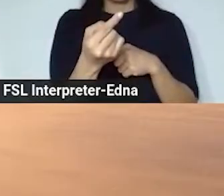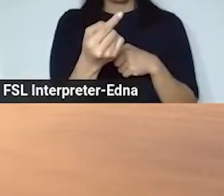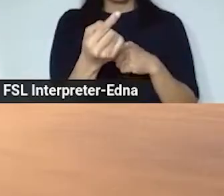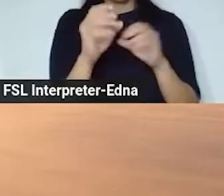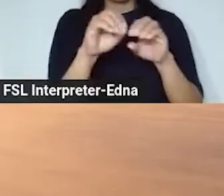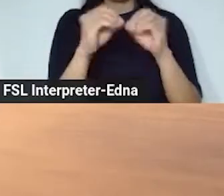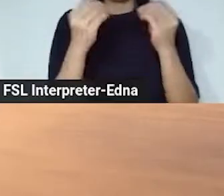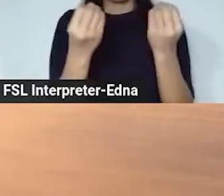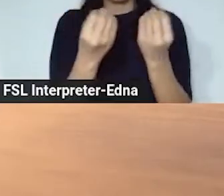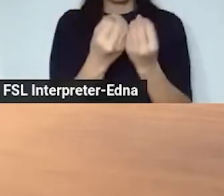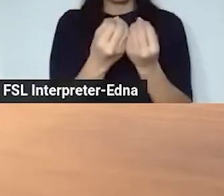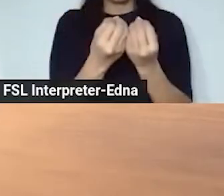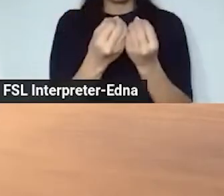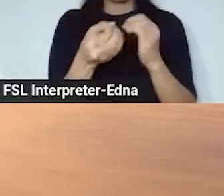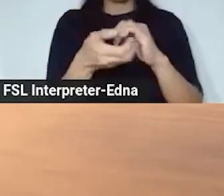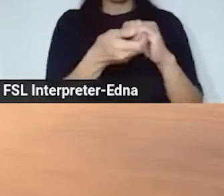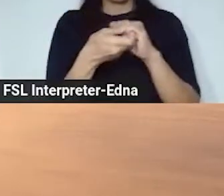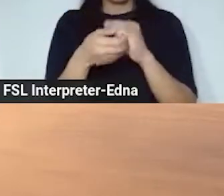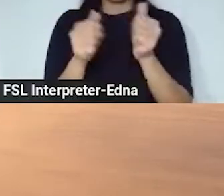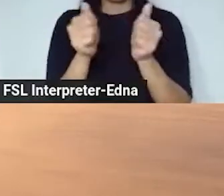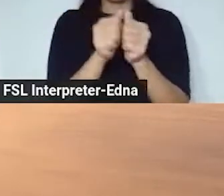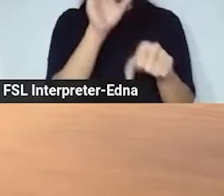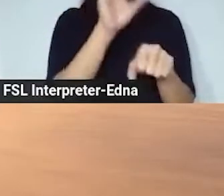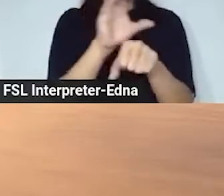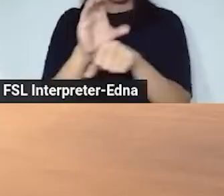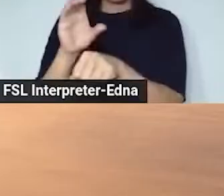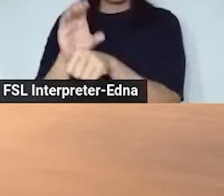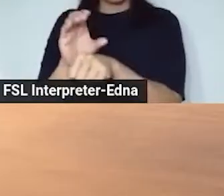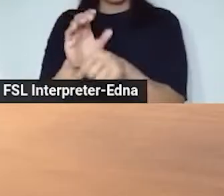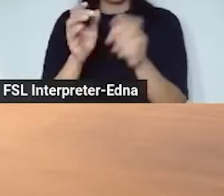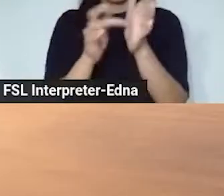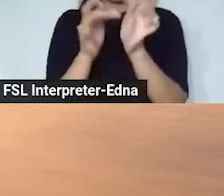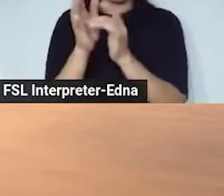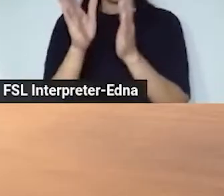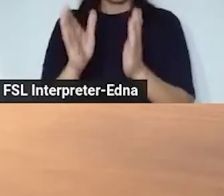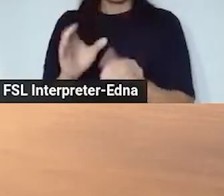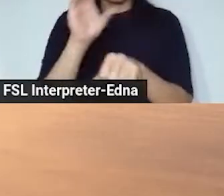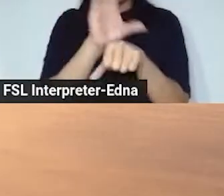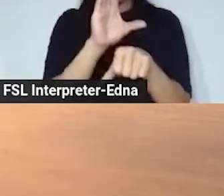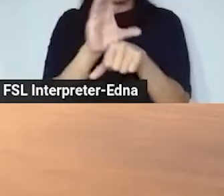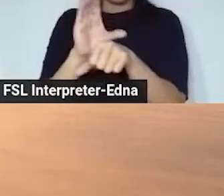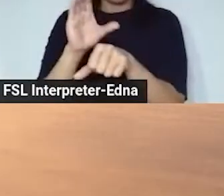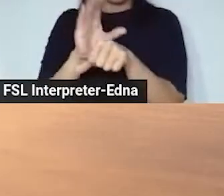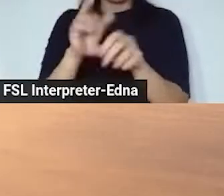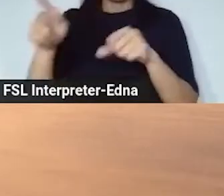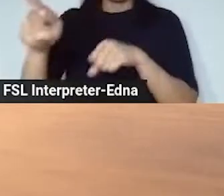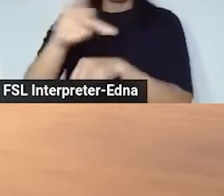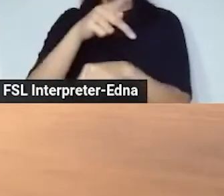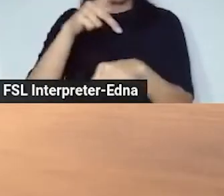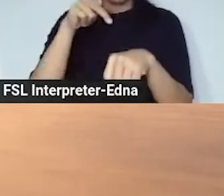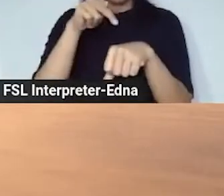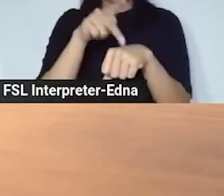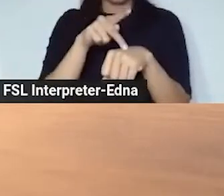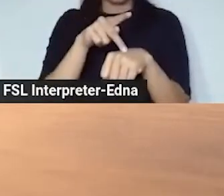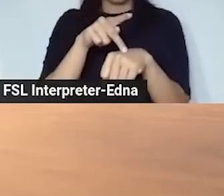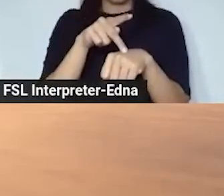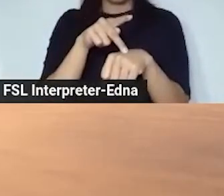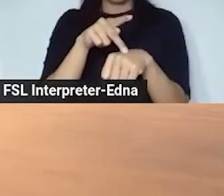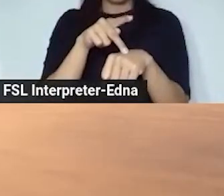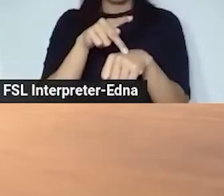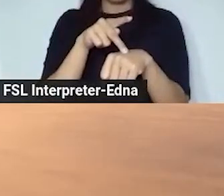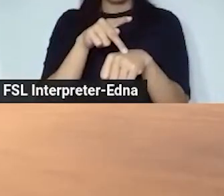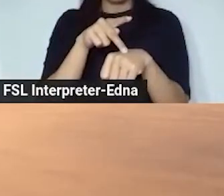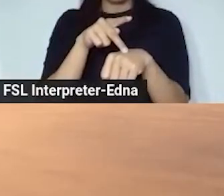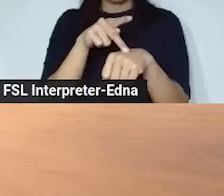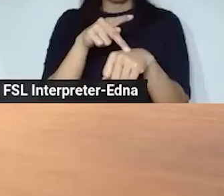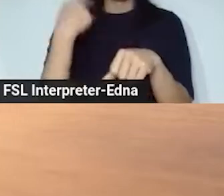organization that partners with the churches, Christian churches in the whole Philippines. Kasi po, ang God is Able po, ay kami